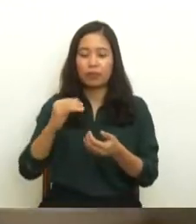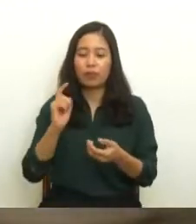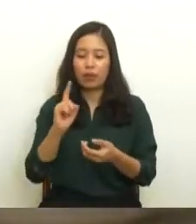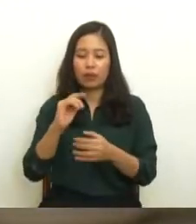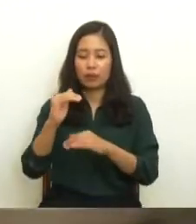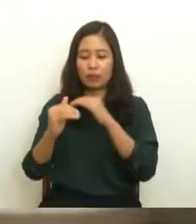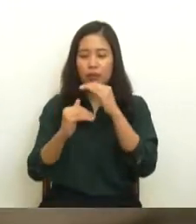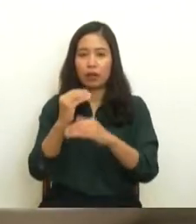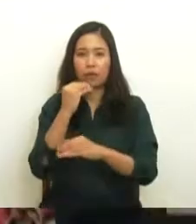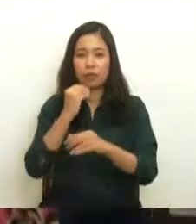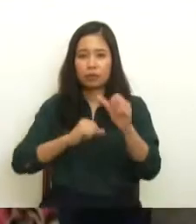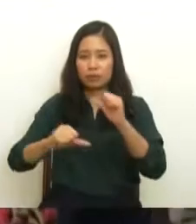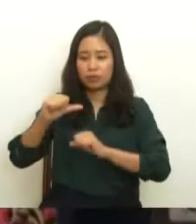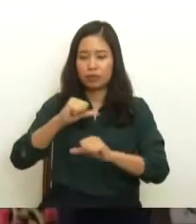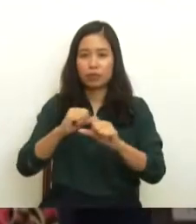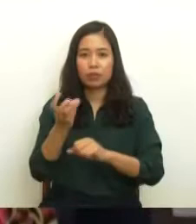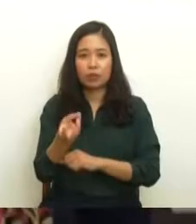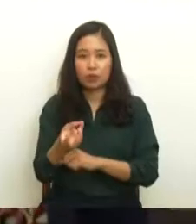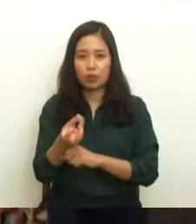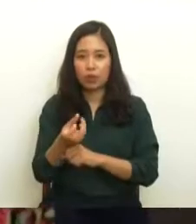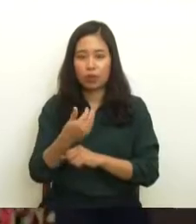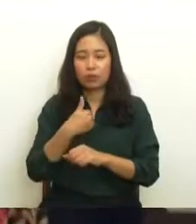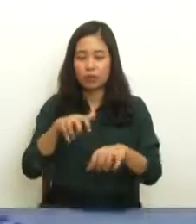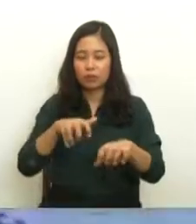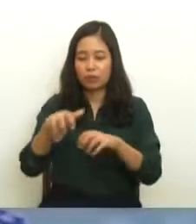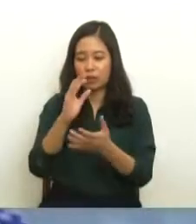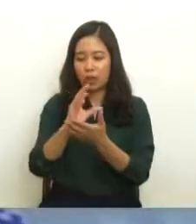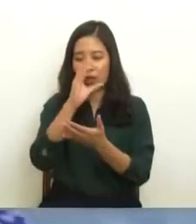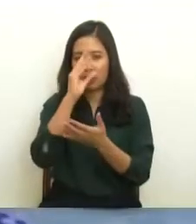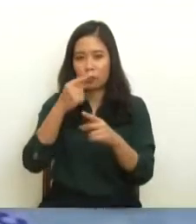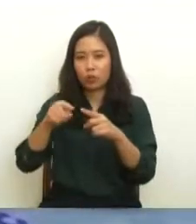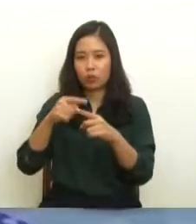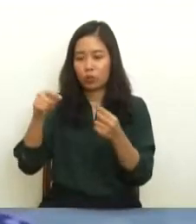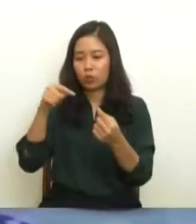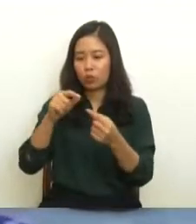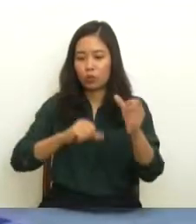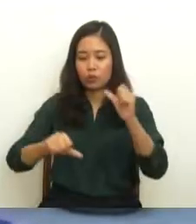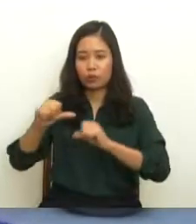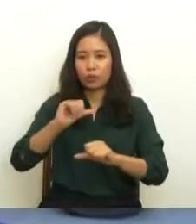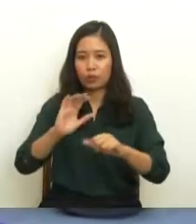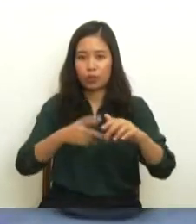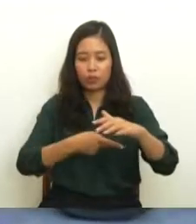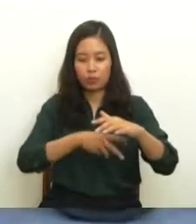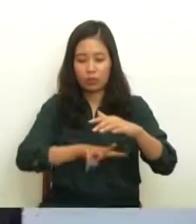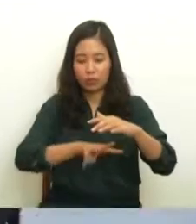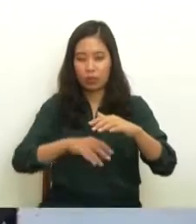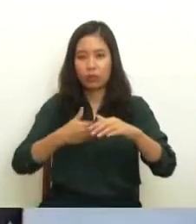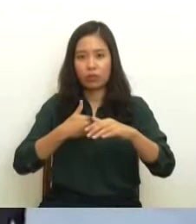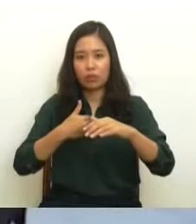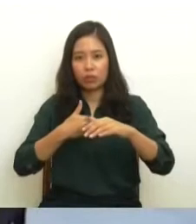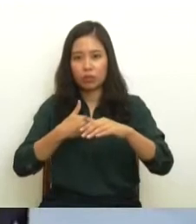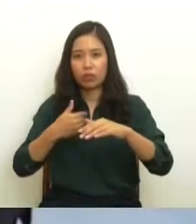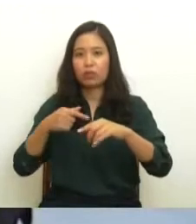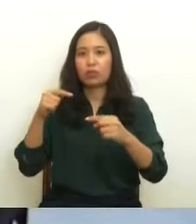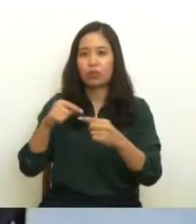คโรงการบ้านนวิยาศัทยน้อยรวมไปถึงการจัดการเดียรู้ ด้านวิทาศศศึษาในระดับประถมไนด้วยกันอย่เข้มแข็เช่นท